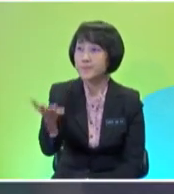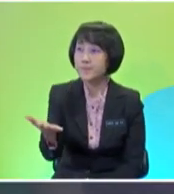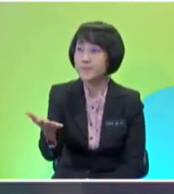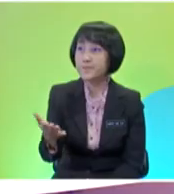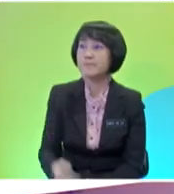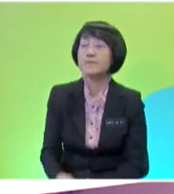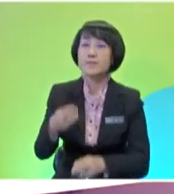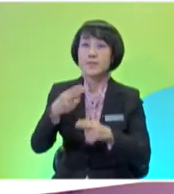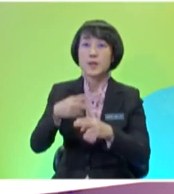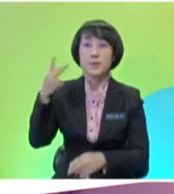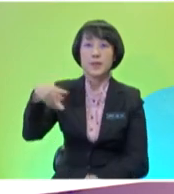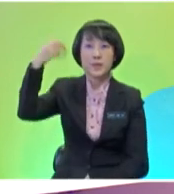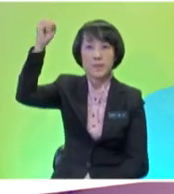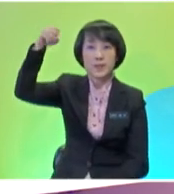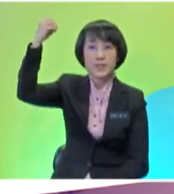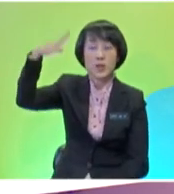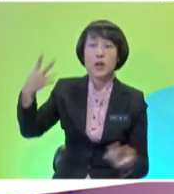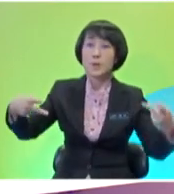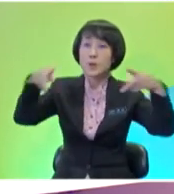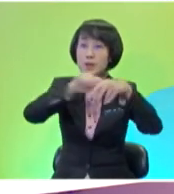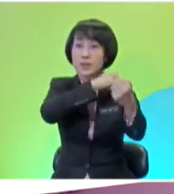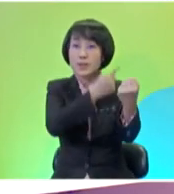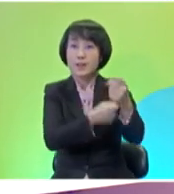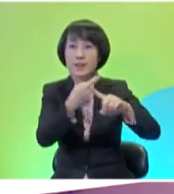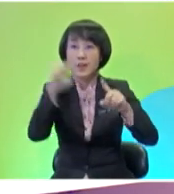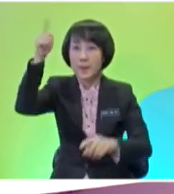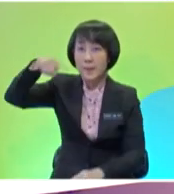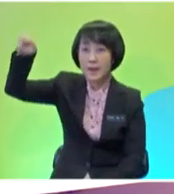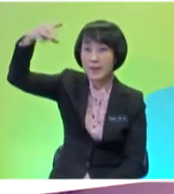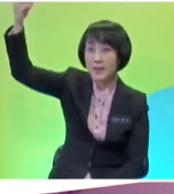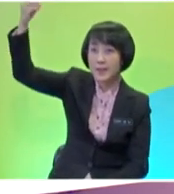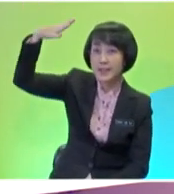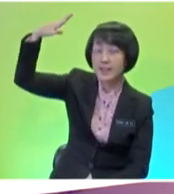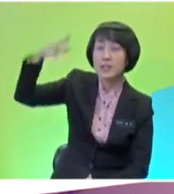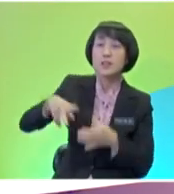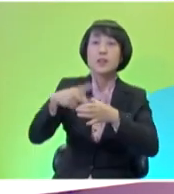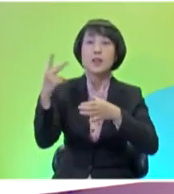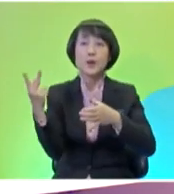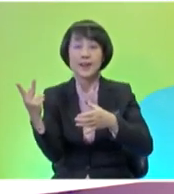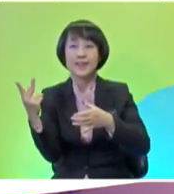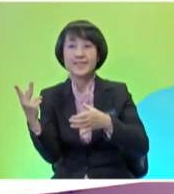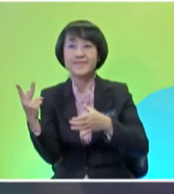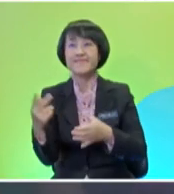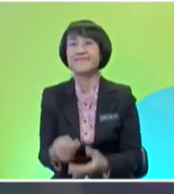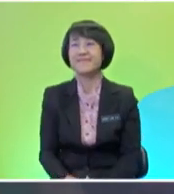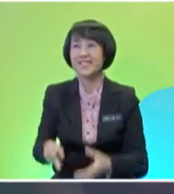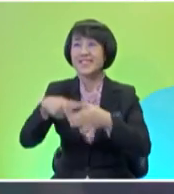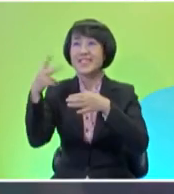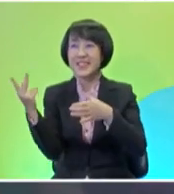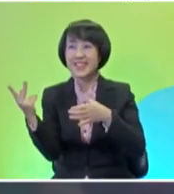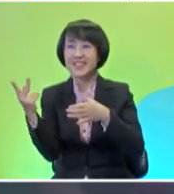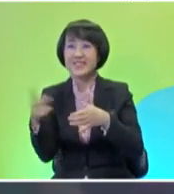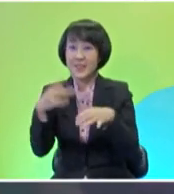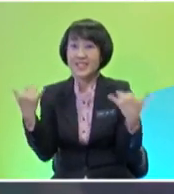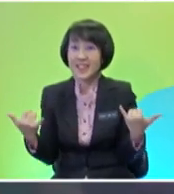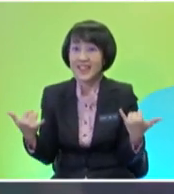nama pun kipas solar. Okay. Jadi kita perlukan tenaga daripada solar iaitu tenaga matahari. Jadi kita kena keluar daripada studio ni. Kena keluar? Kita nak keluar